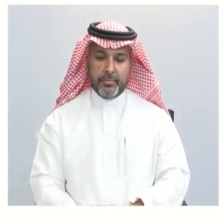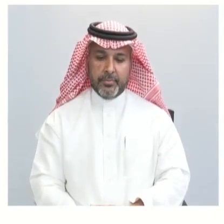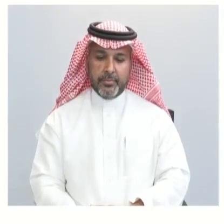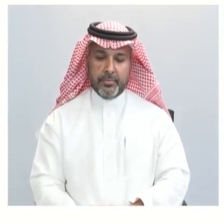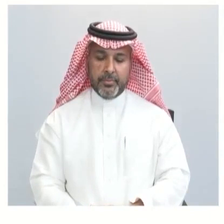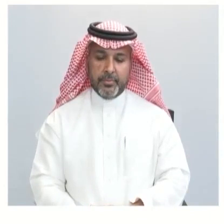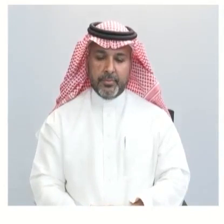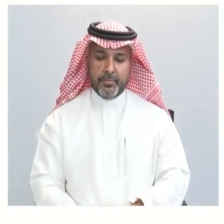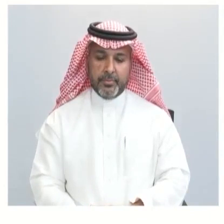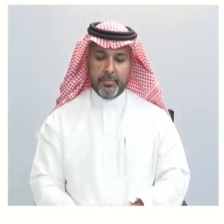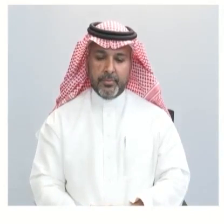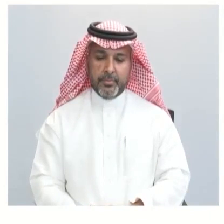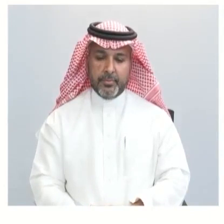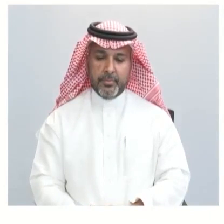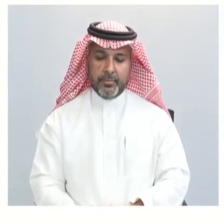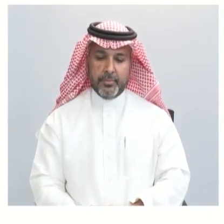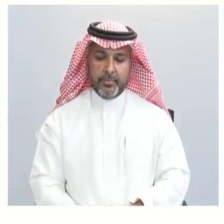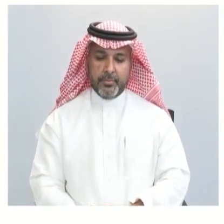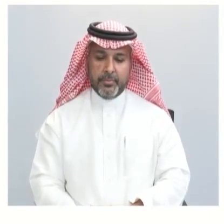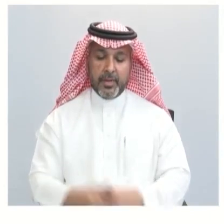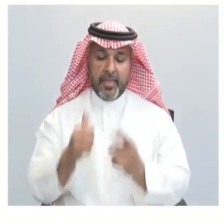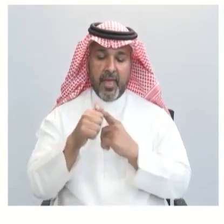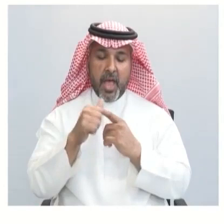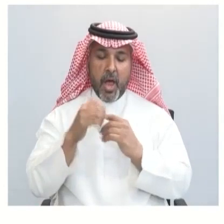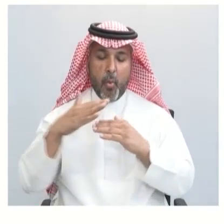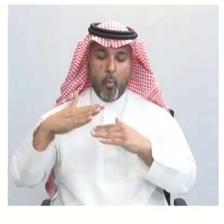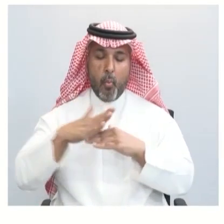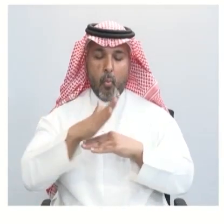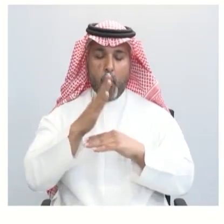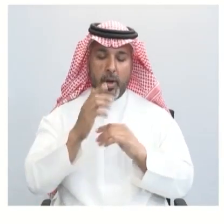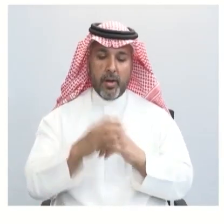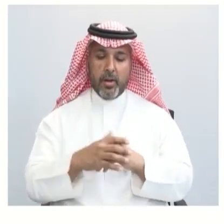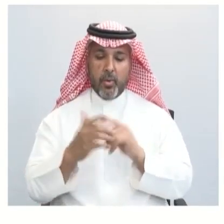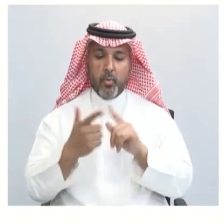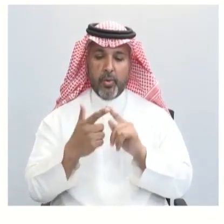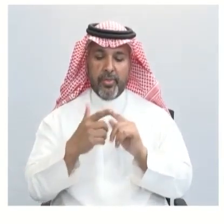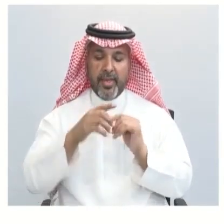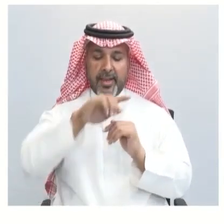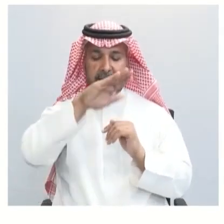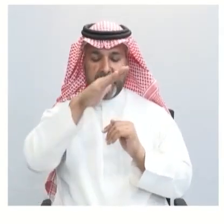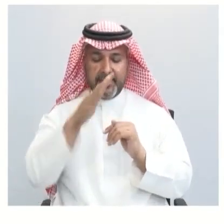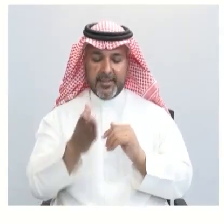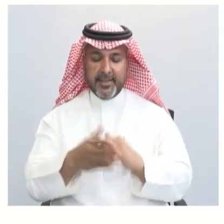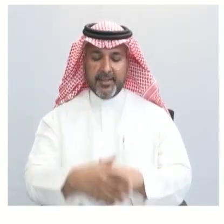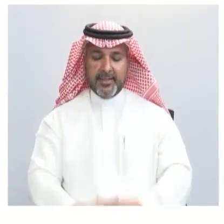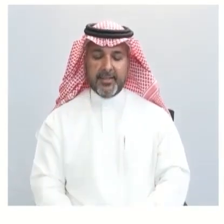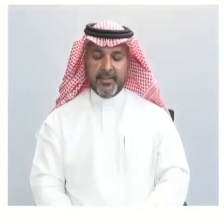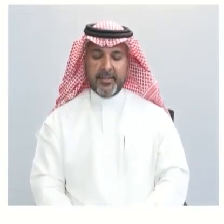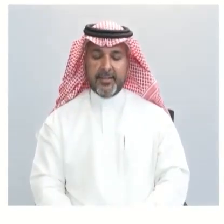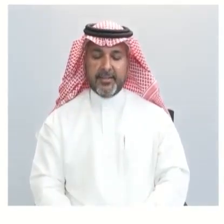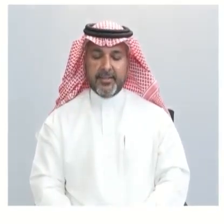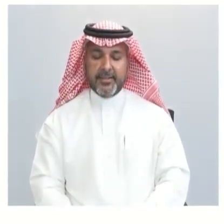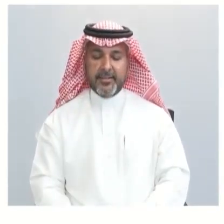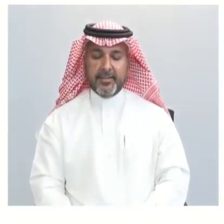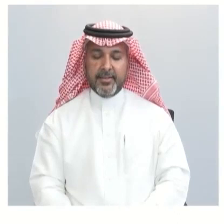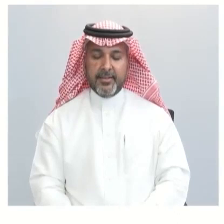لاحظنا هذا الجزء الاول وهذا الجزء الثاني